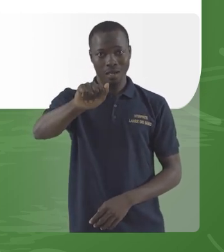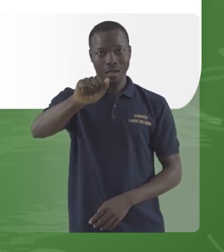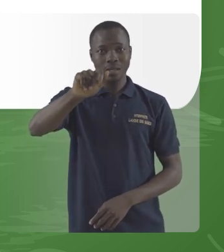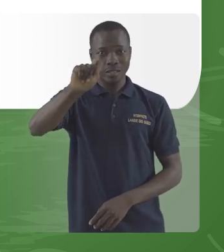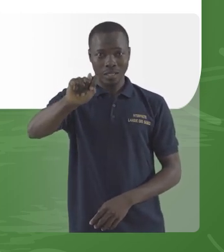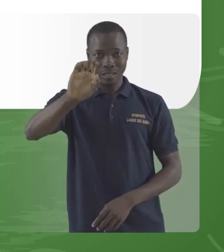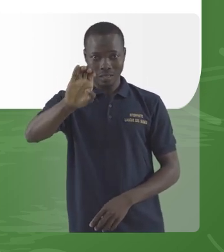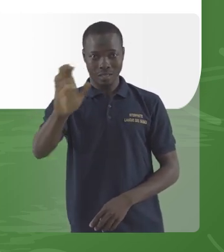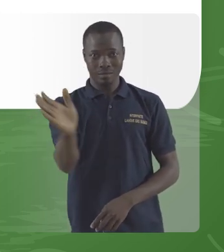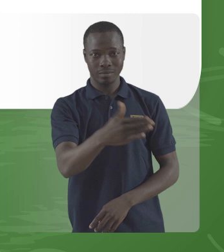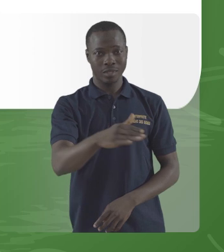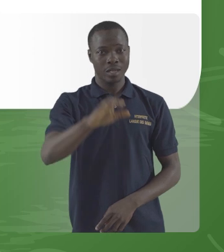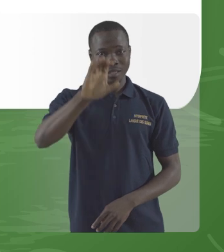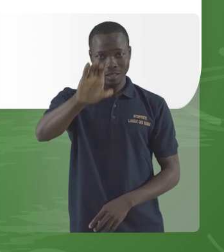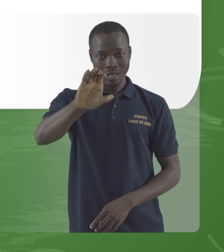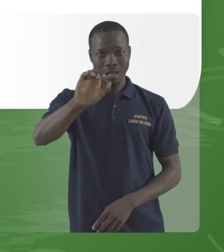ATC,